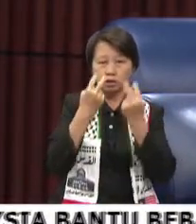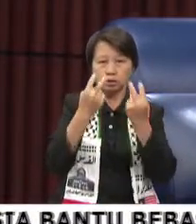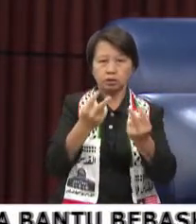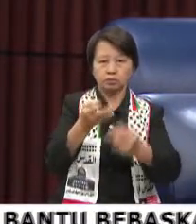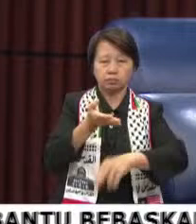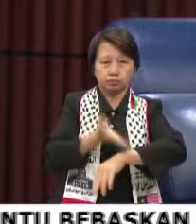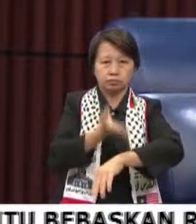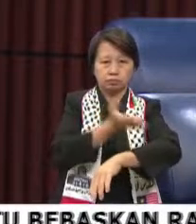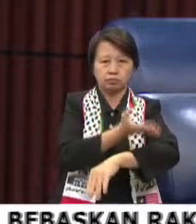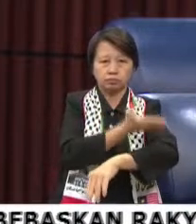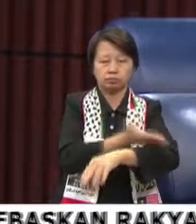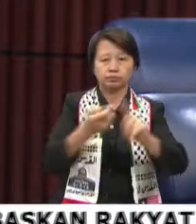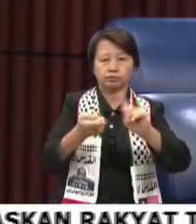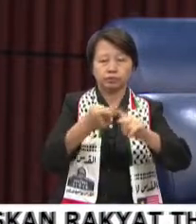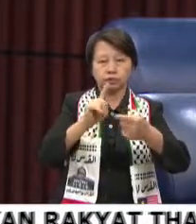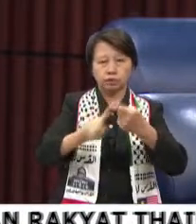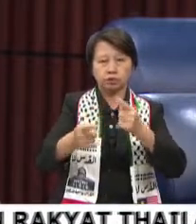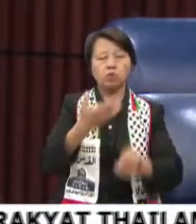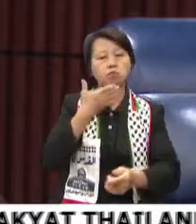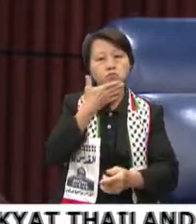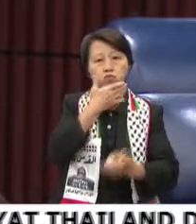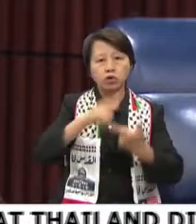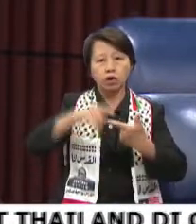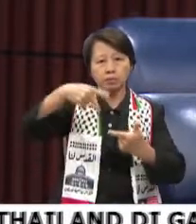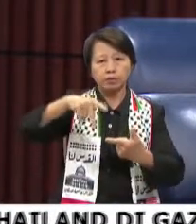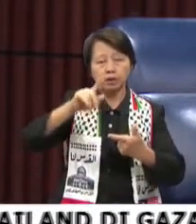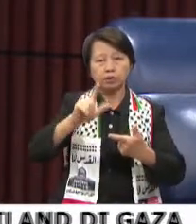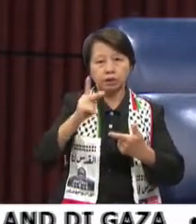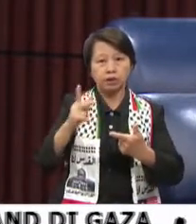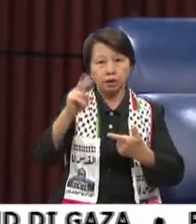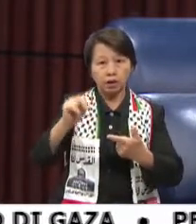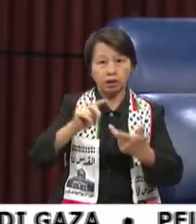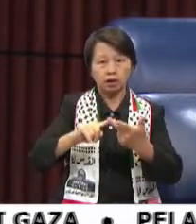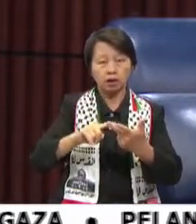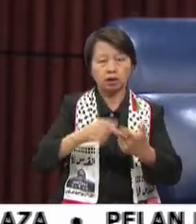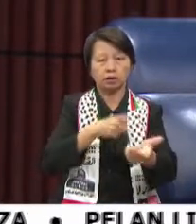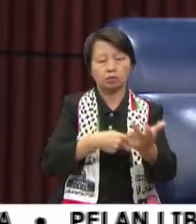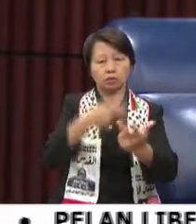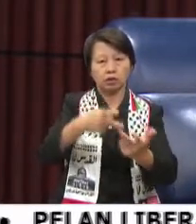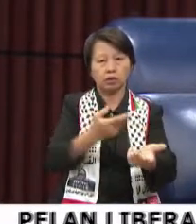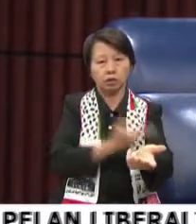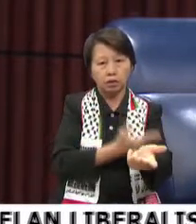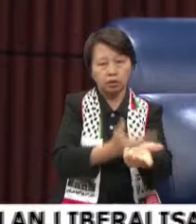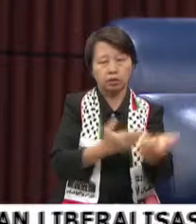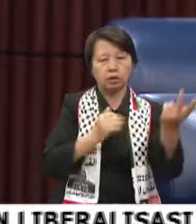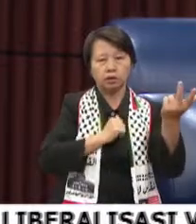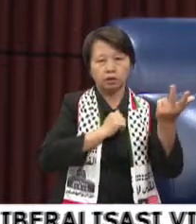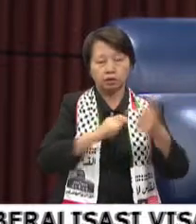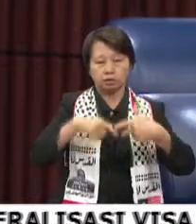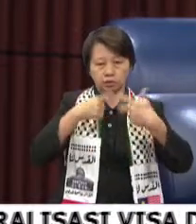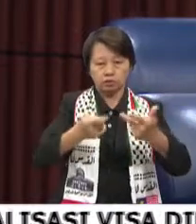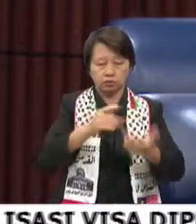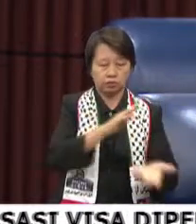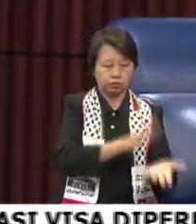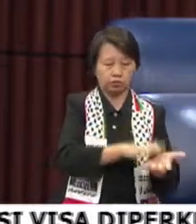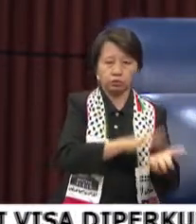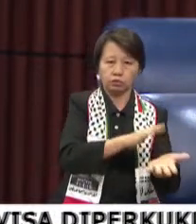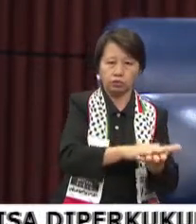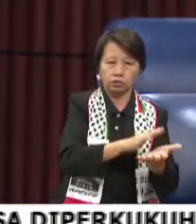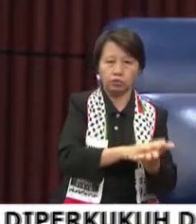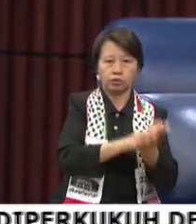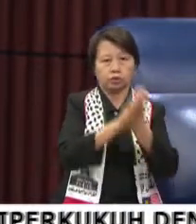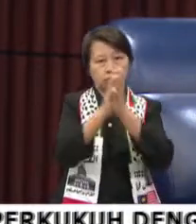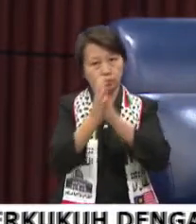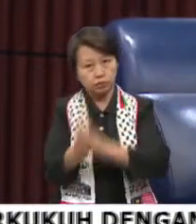memperkasakan Rakan muda plkn dan program-program sahsiah diri semenjak dari peringkat sekolah lagi